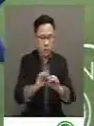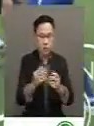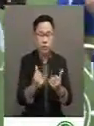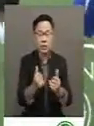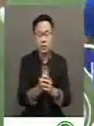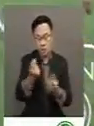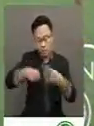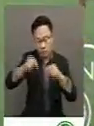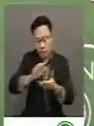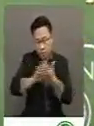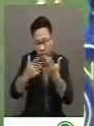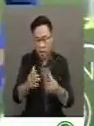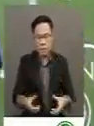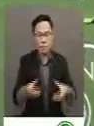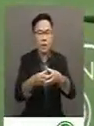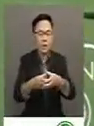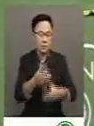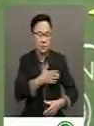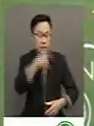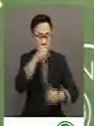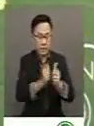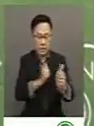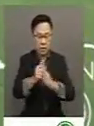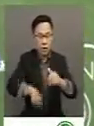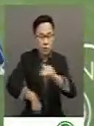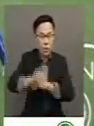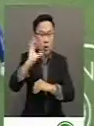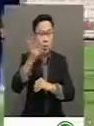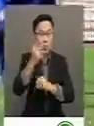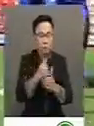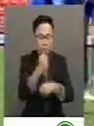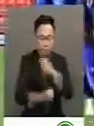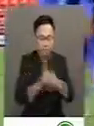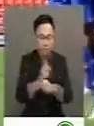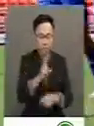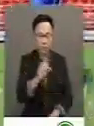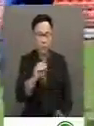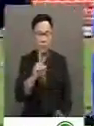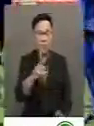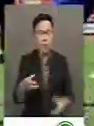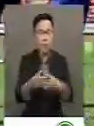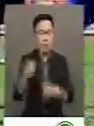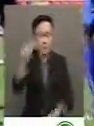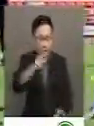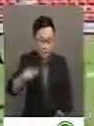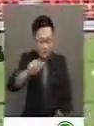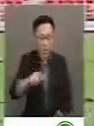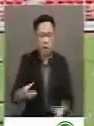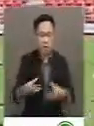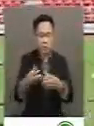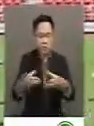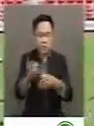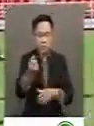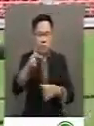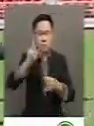โก้หลังต่อสัญญาก็คือนำทีมชาติไทยลงแข่งขันในฟุตบอลโลก2018รอบคัดเลือกโซนเอเชียรอบ12ทีมสุดท้